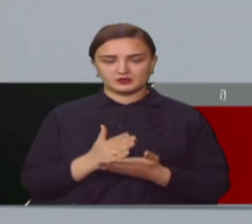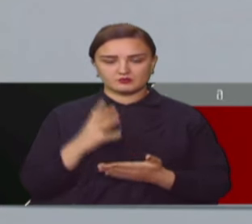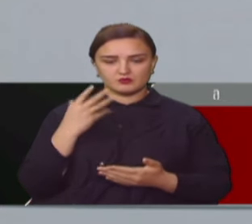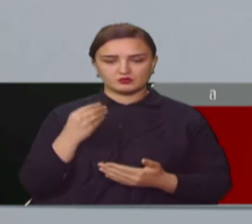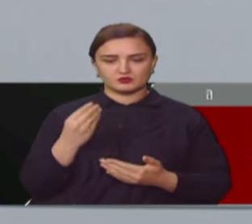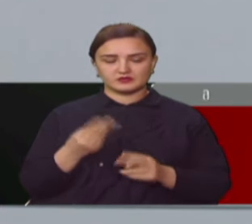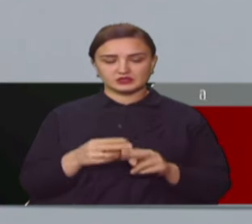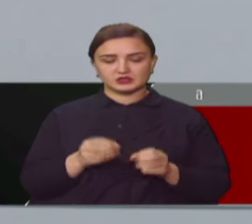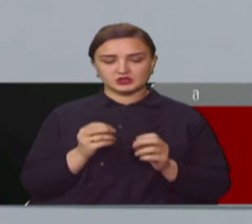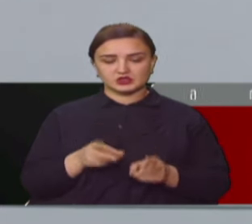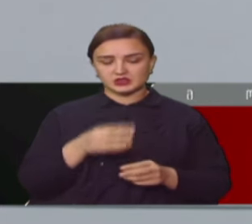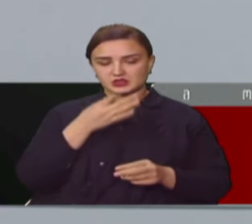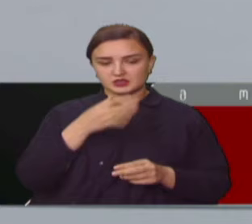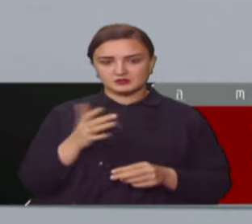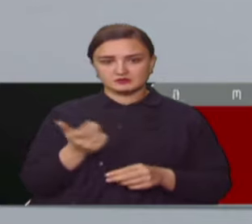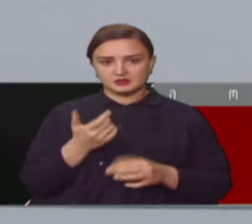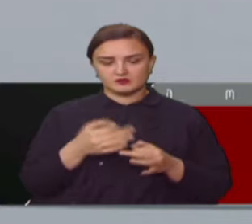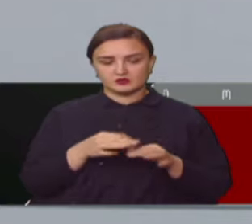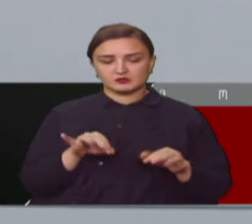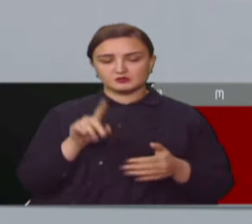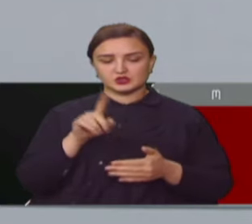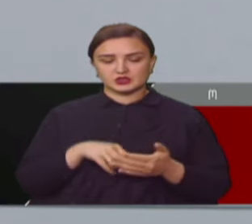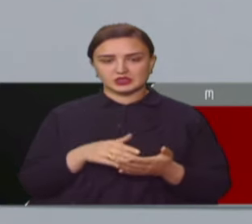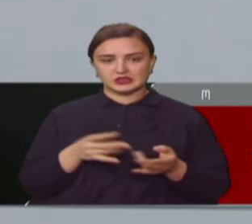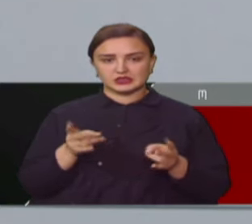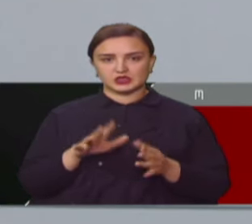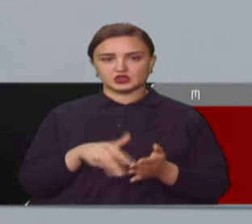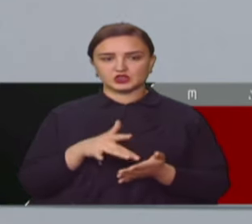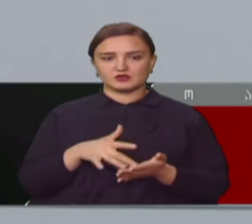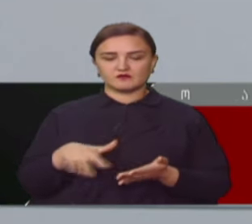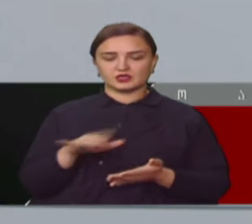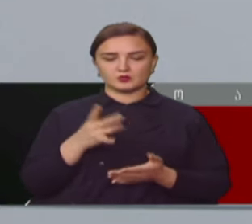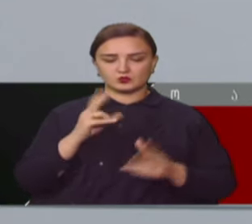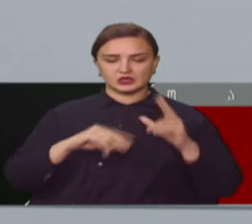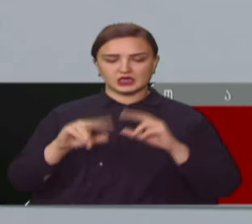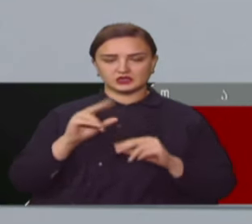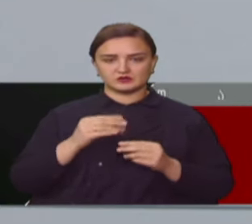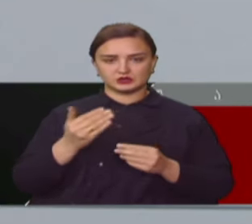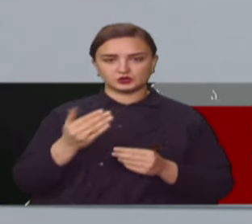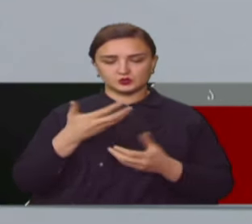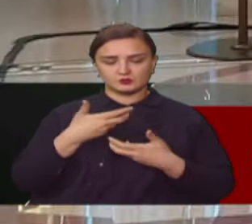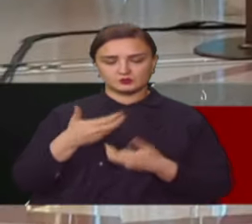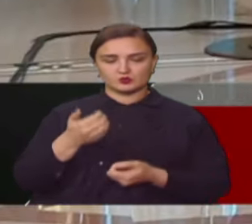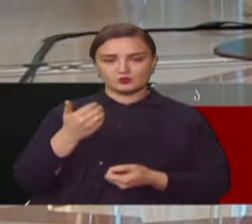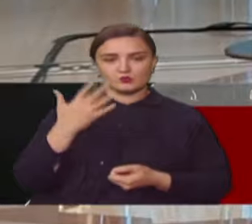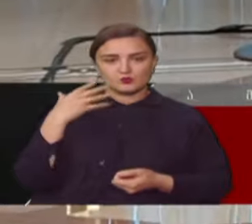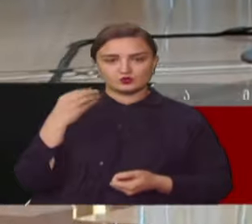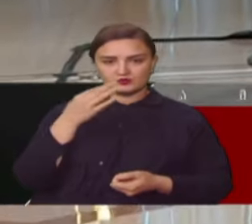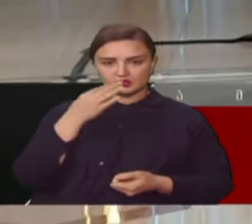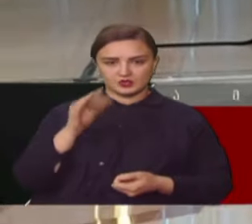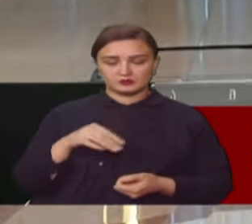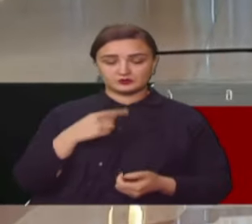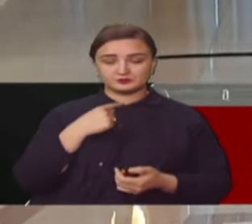საშიში ფენომენია ნებისმიერი დემოკრატიისთვის და მე მჯერა, რომ დანარჩენმა ქვეყნებმა უნდა გაითვალისწინონ მოლდოვის გამოცდილება.